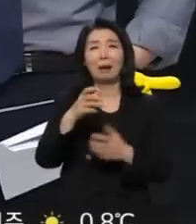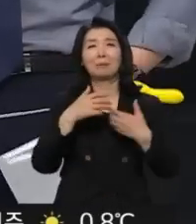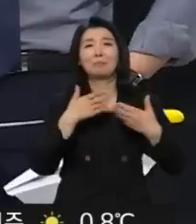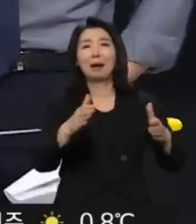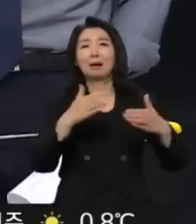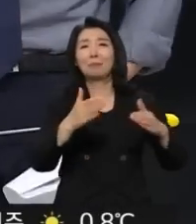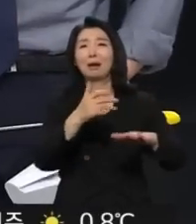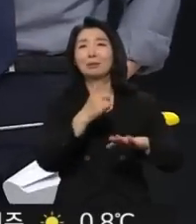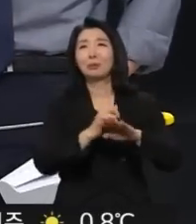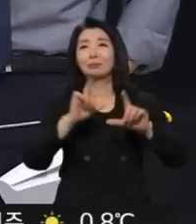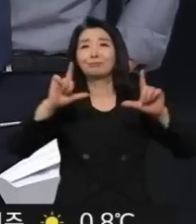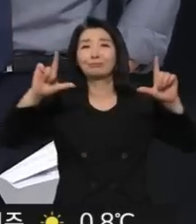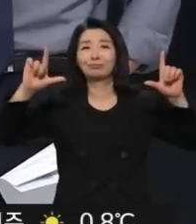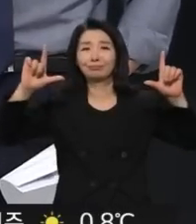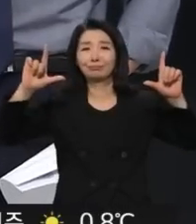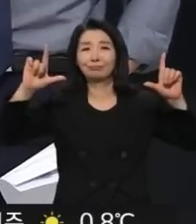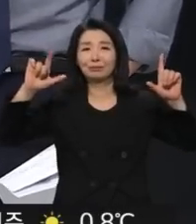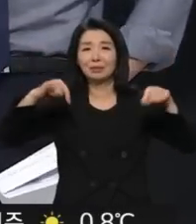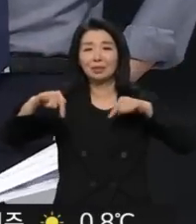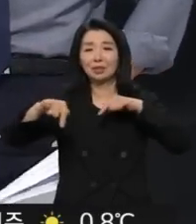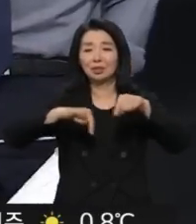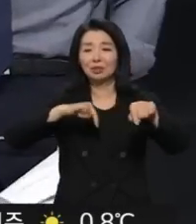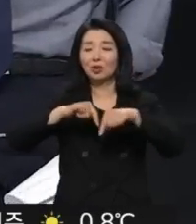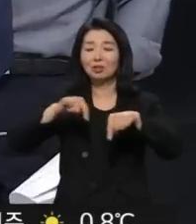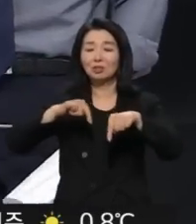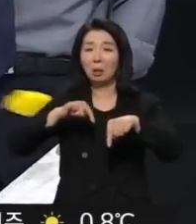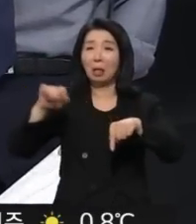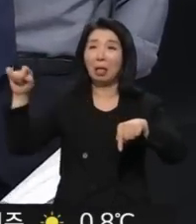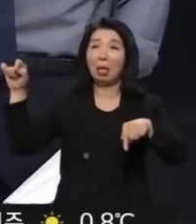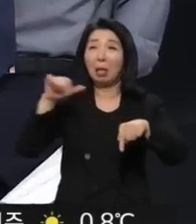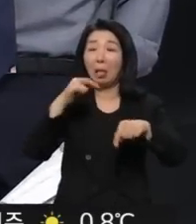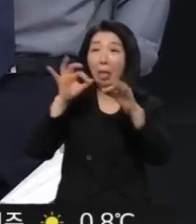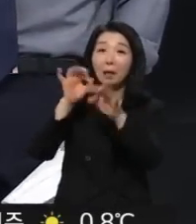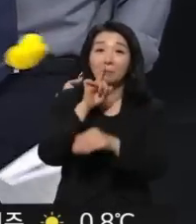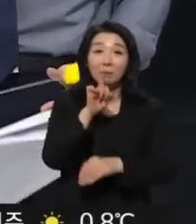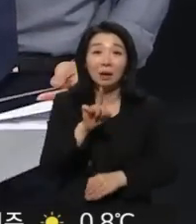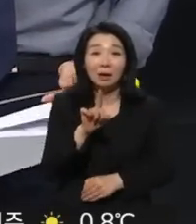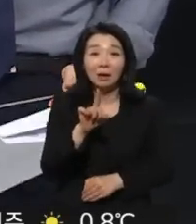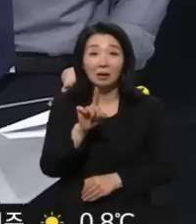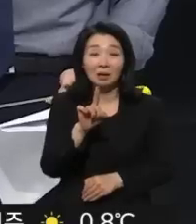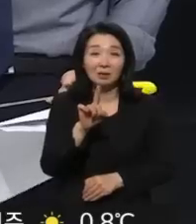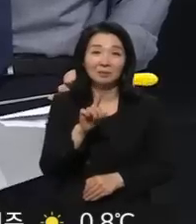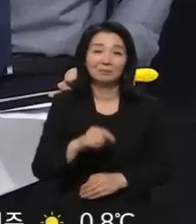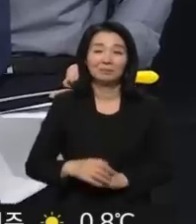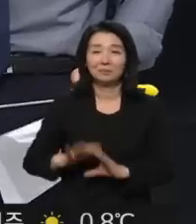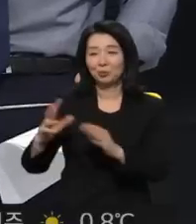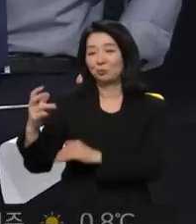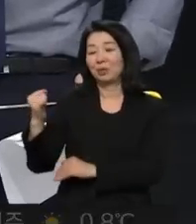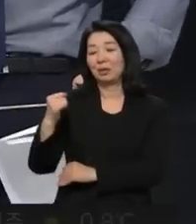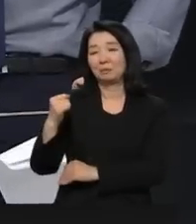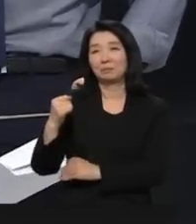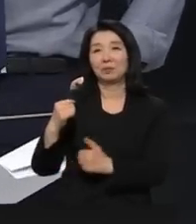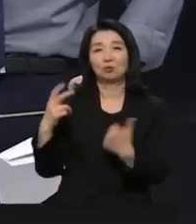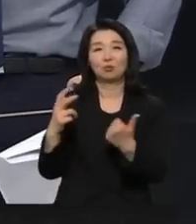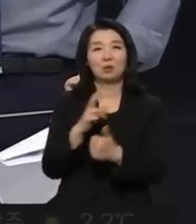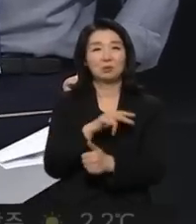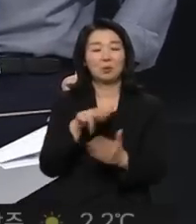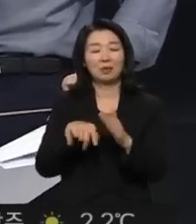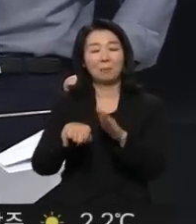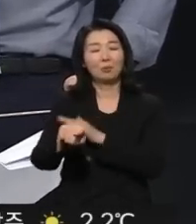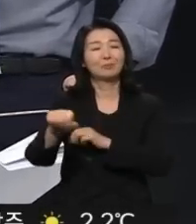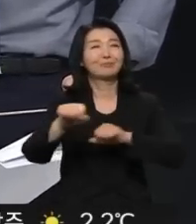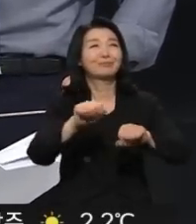인지도를 키웠죠. 정치적 센스가 있다는 평인데요. 여당 내에선 한 장관이 총선 때 전면에 나서면